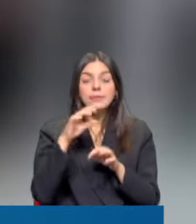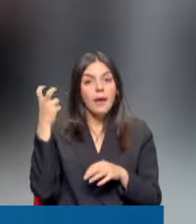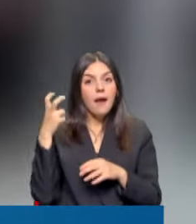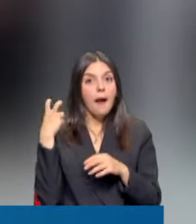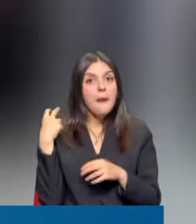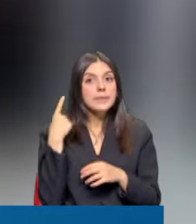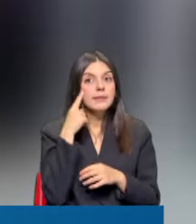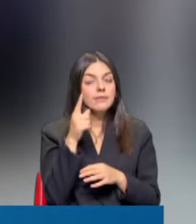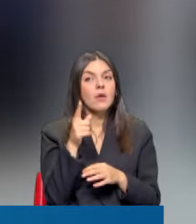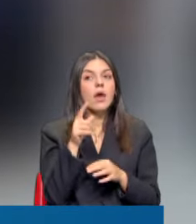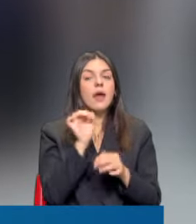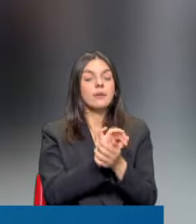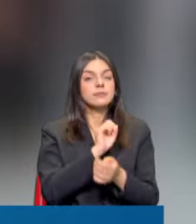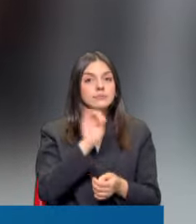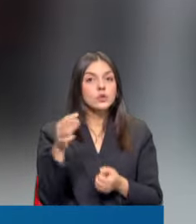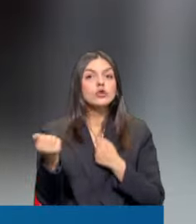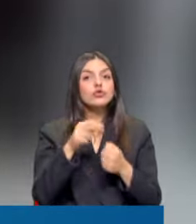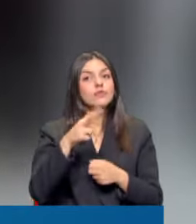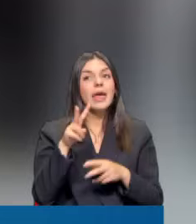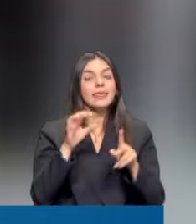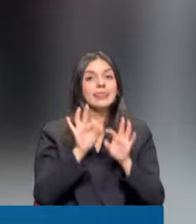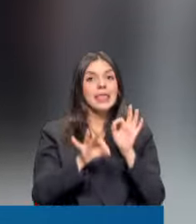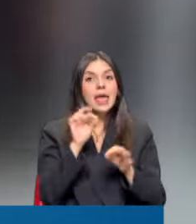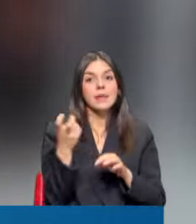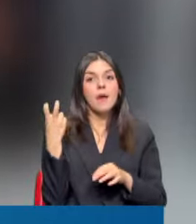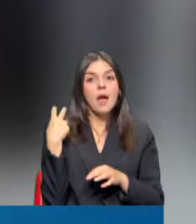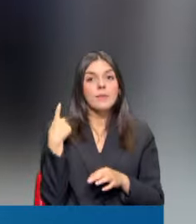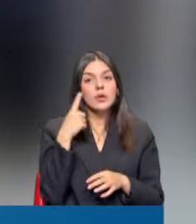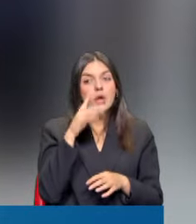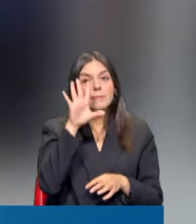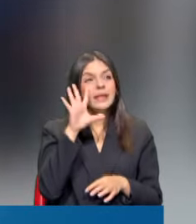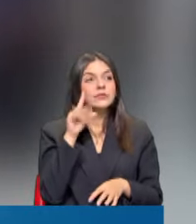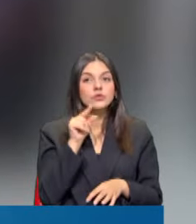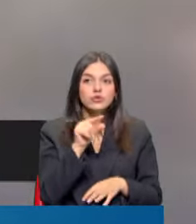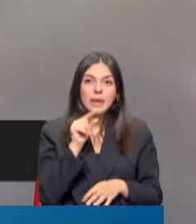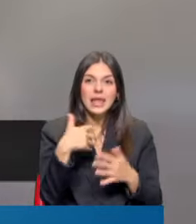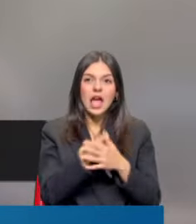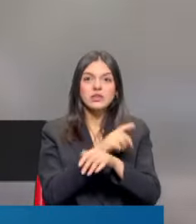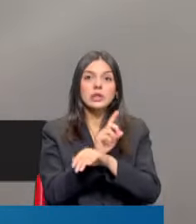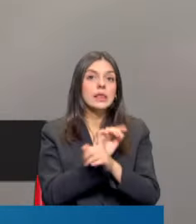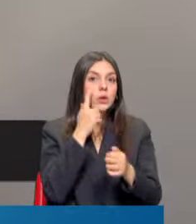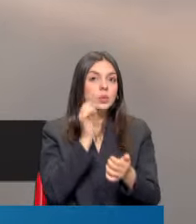ise genişletildi. Sürücü ve denetim amirinin de aralarında bulunduğu 5 şüpheli gece saatlerinde tutuklandı.